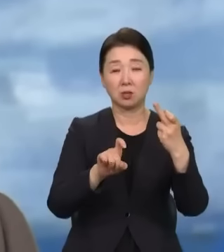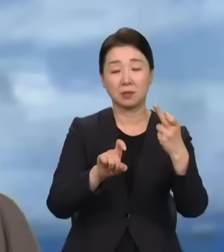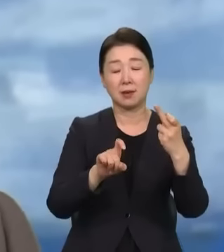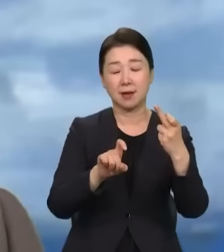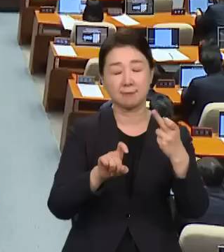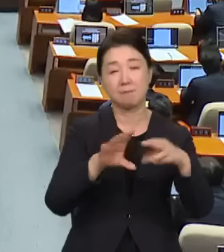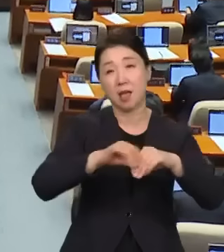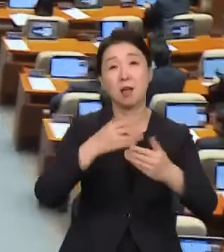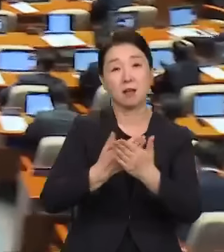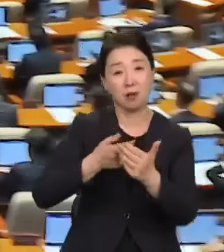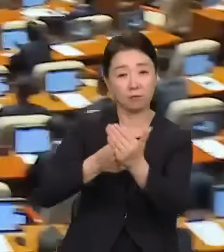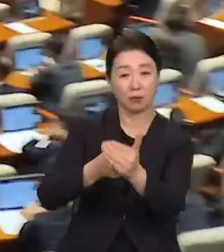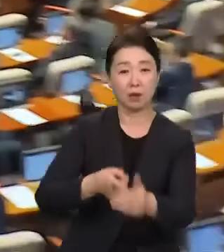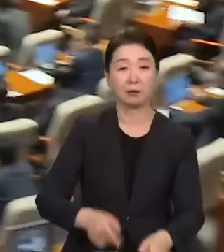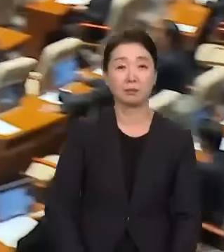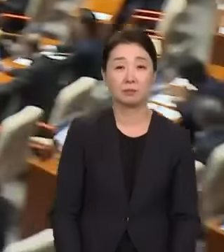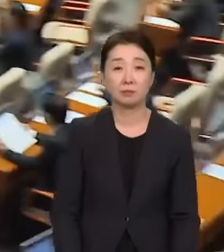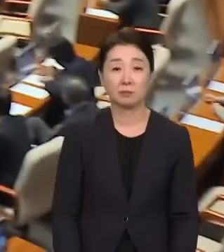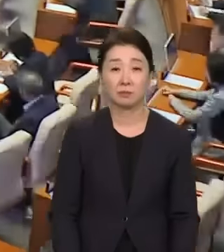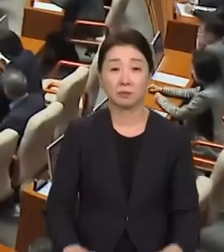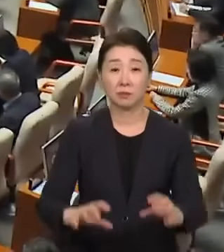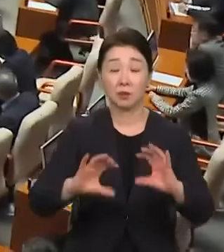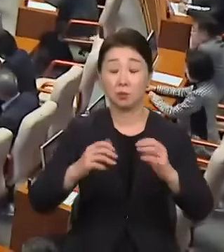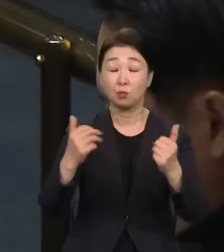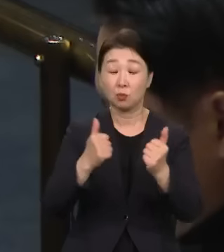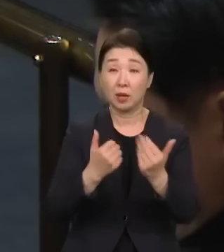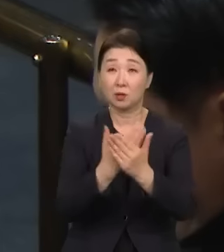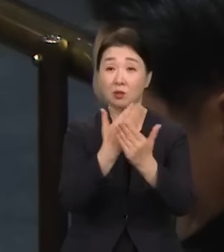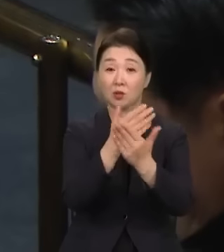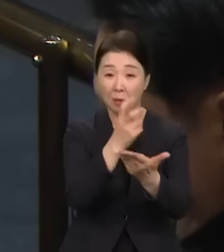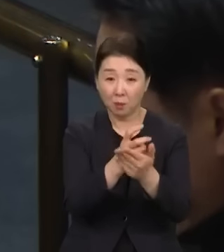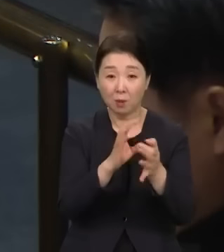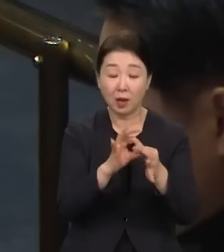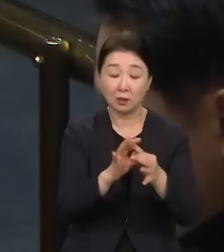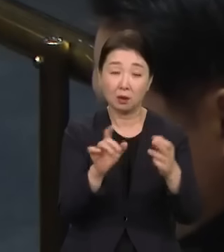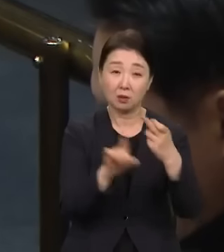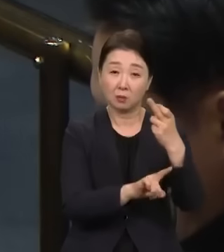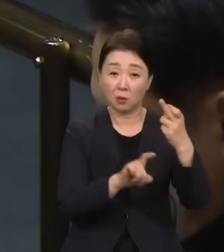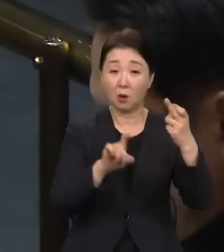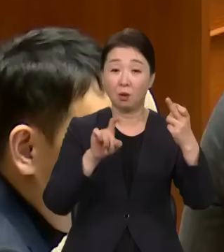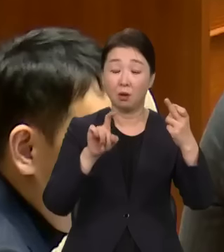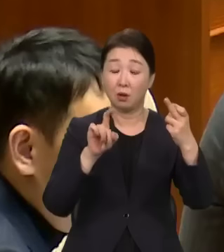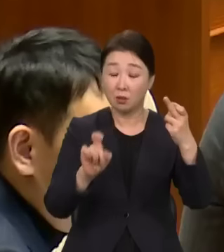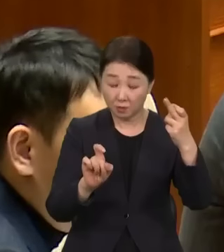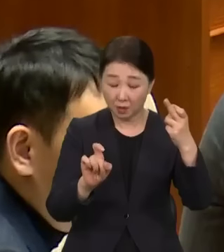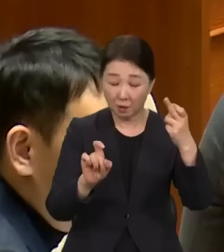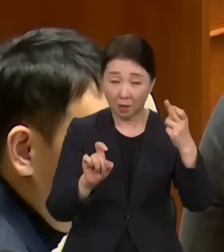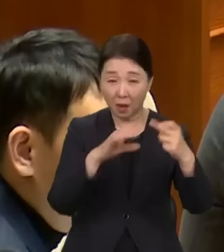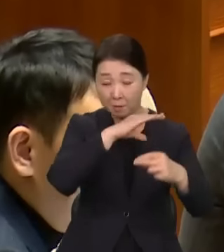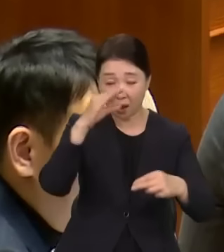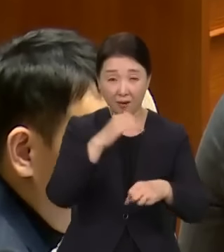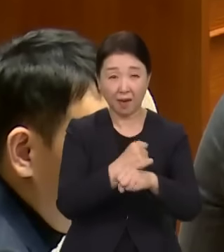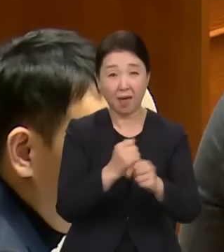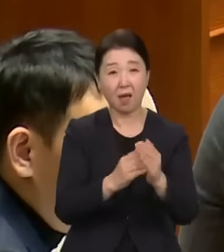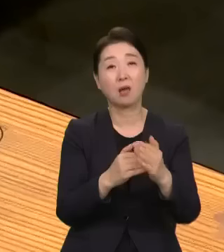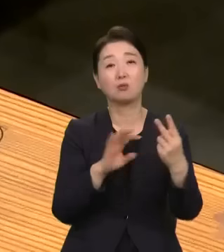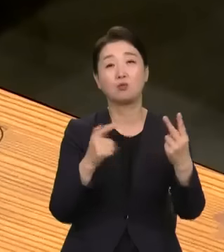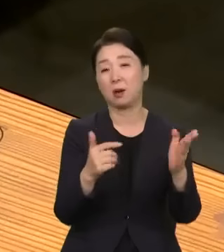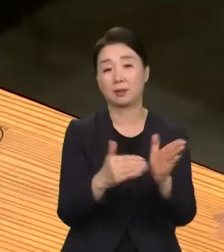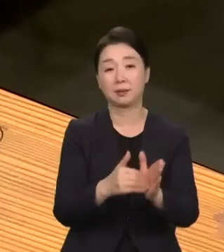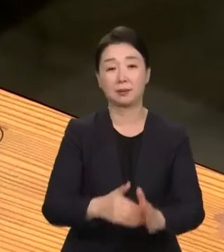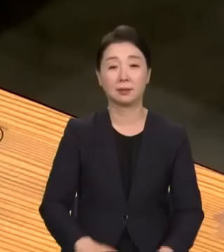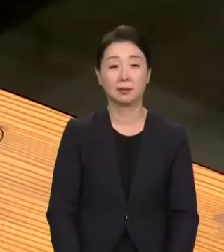촉구했습니다. 국회 선진화법 이후 내년도 예산안을 12월 2일에 제때 처리한 건 단 두 번뿐입니다.